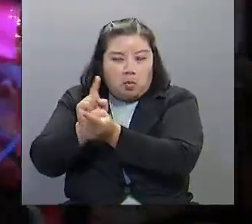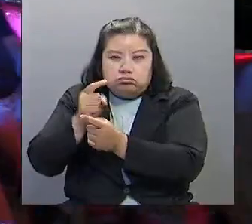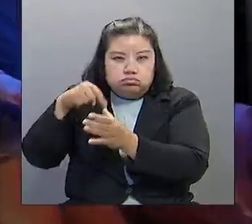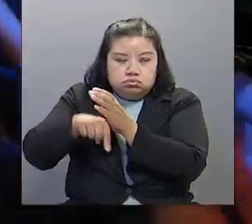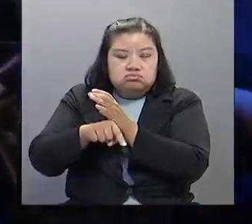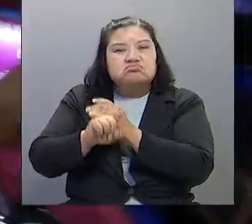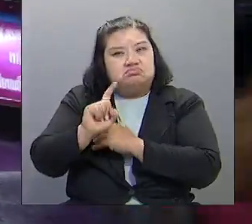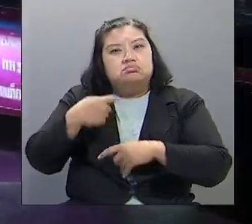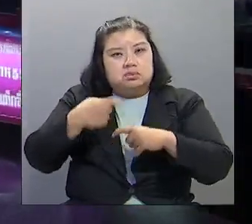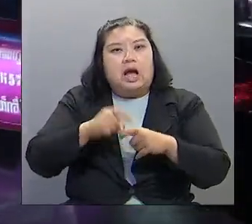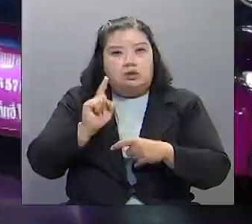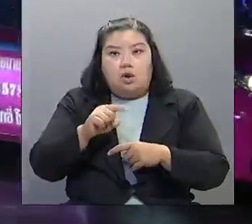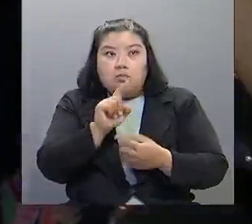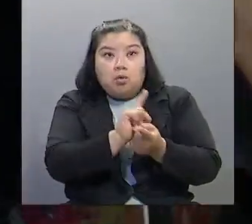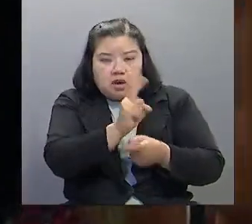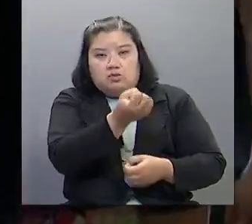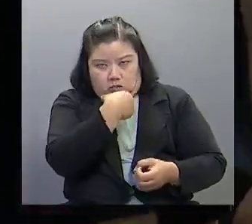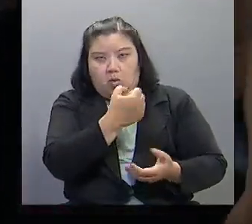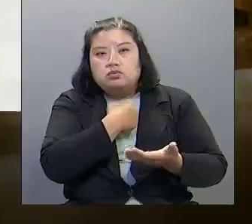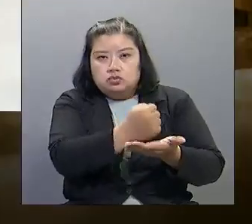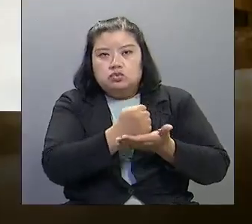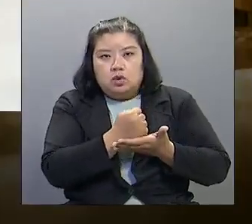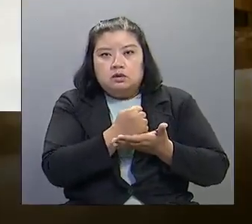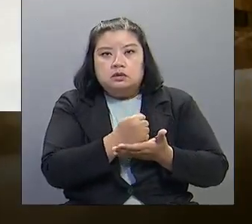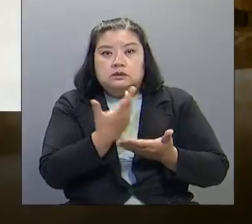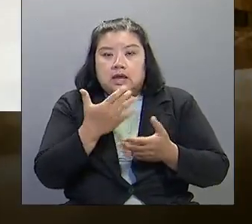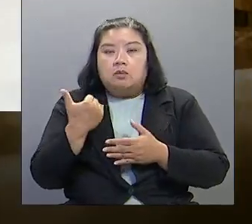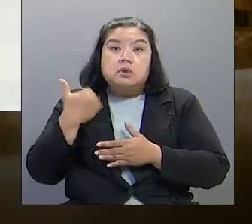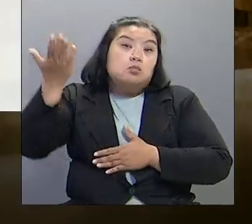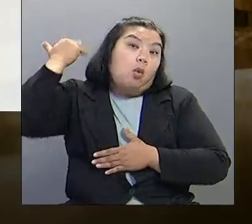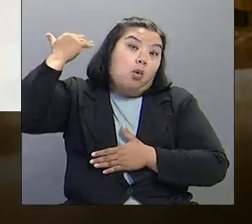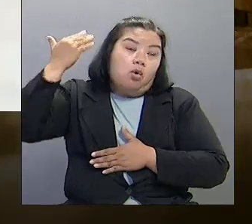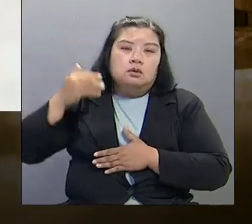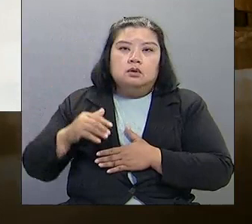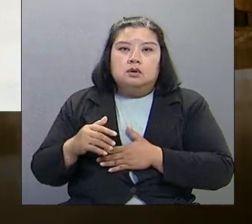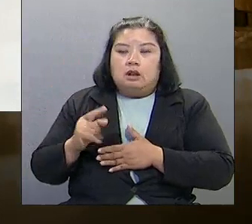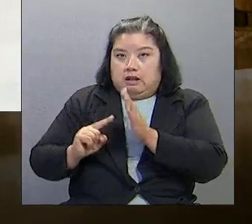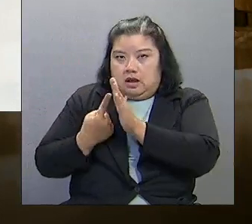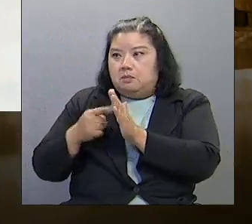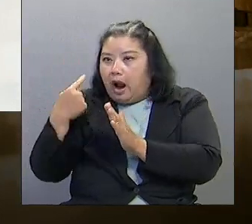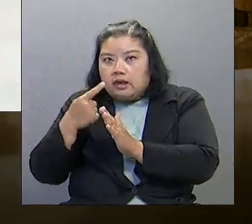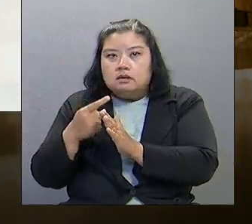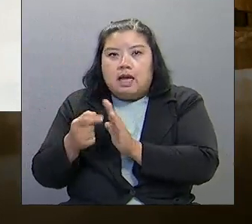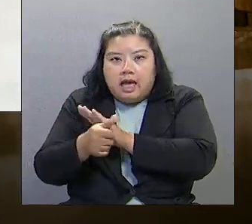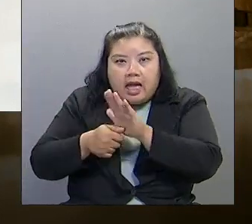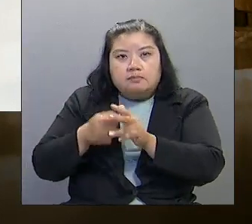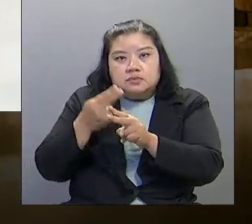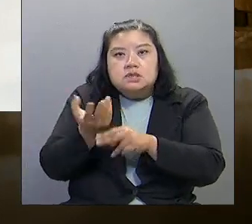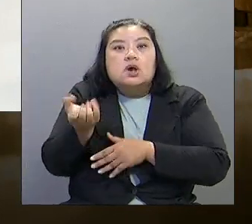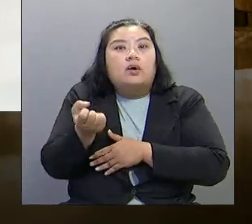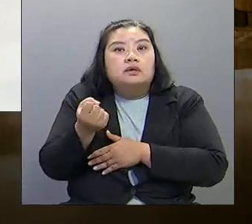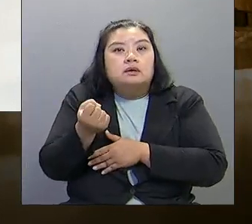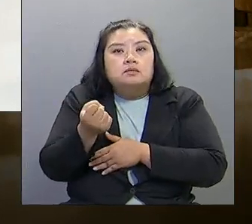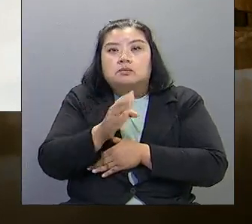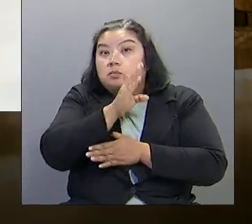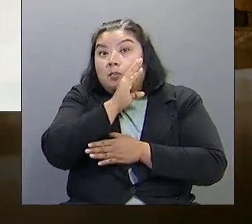องอาศัยการแจ้งเบาะแสซึ่งที่ผ่านมามีการตรวจสอบนิติบุคคลที่เข้าข่ายความผิดนอมินีตั้งแต่ปี58จ